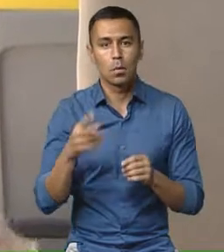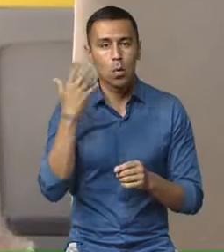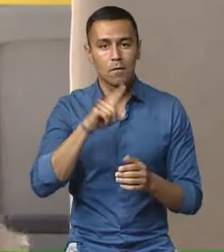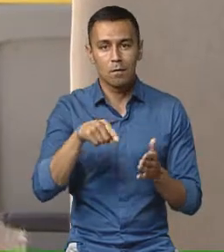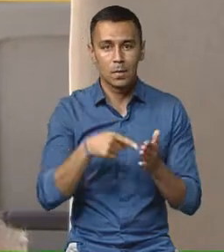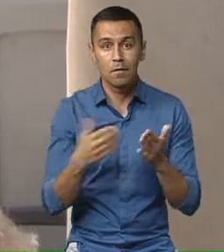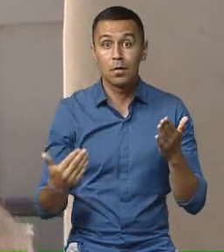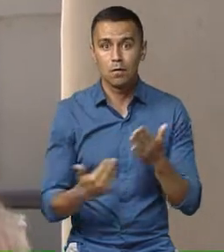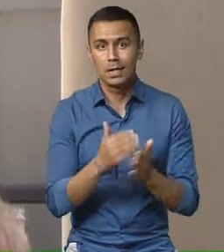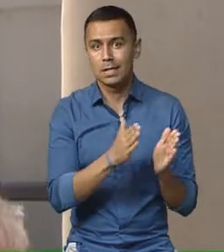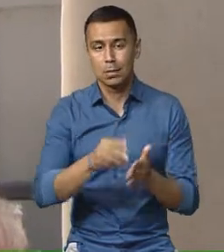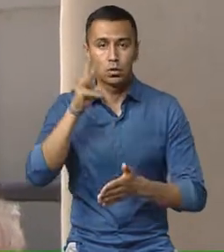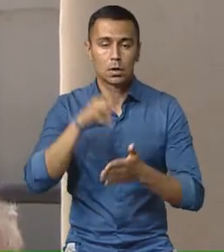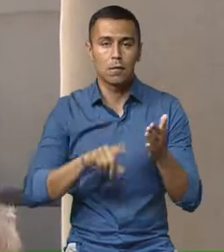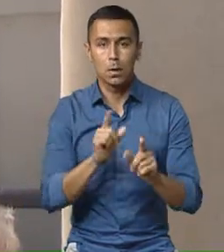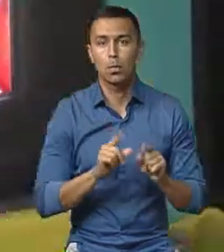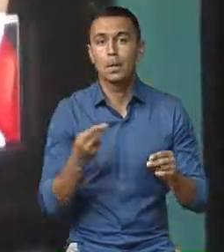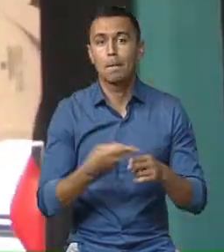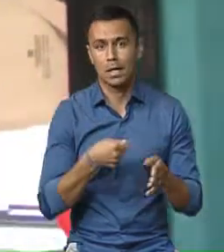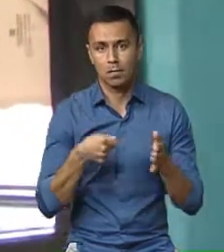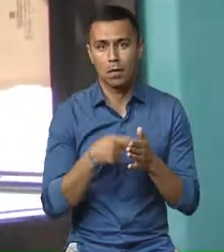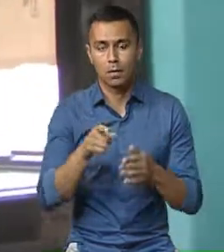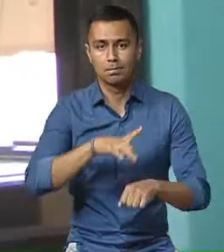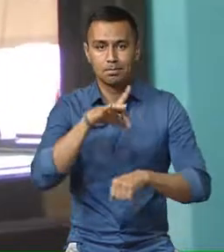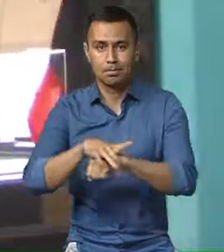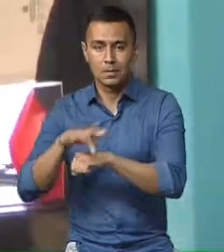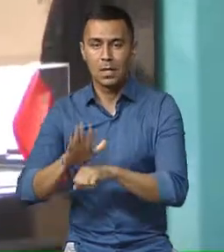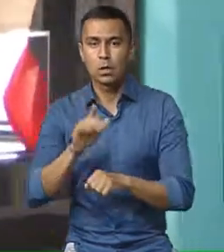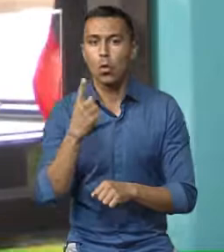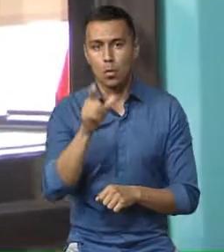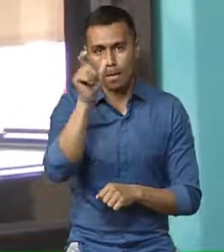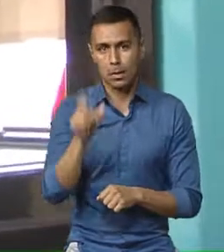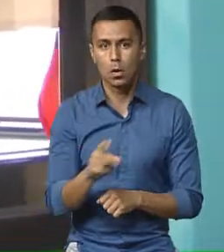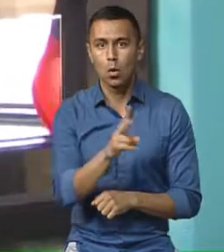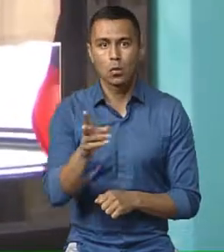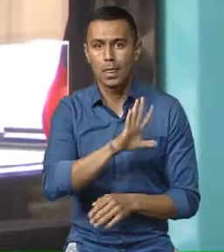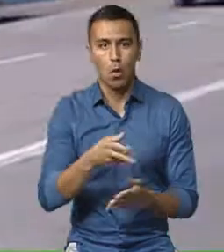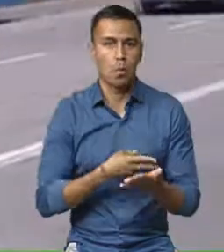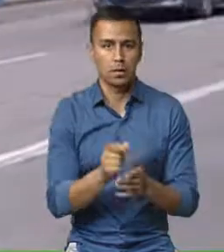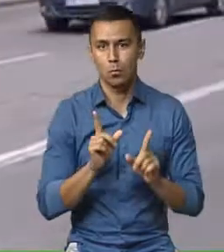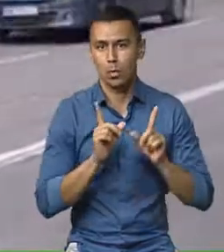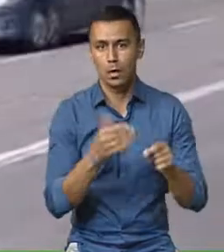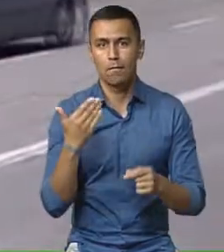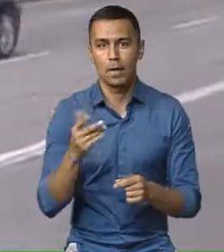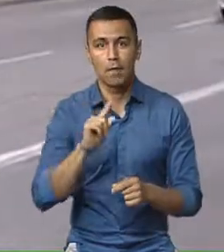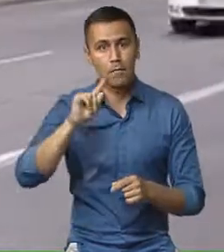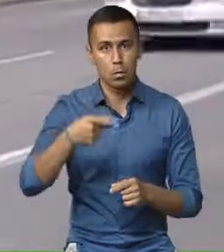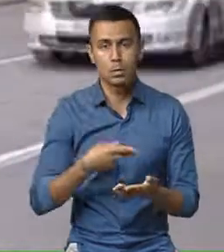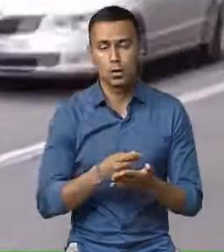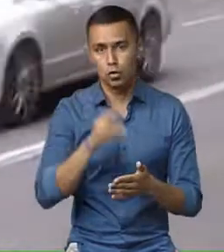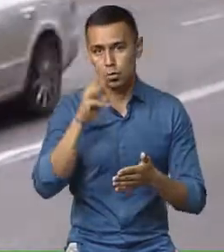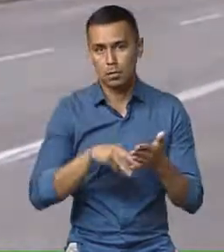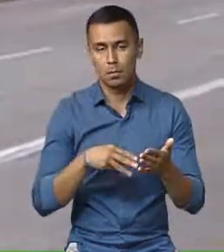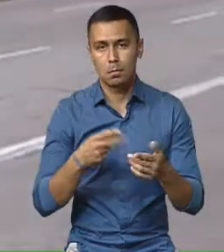місті відновили систему штрафів за проїзд без квитка, вона виявила лише одного пасажира, який не оплатив проїзд. Він на вимогу сплатити штраф